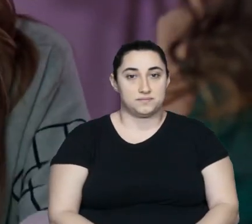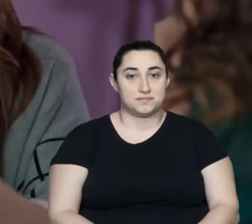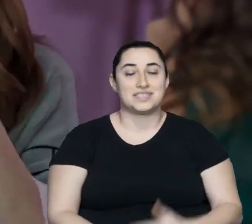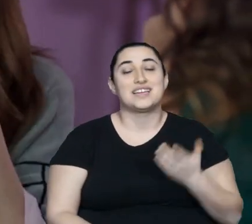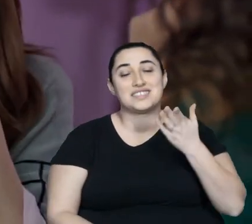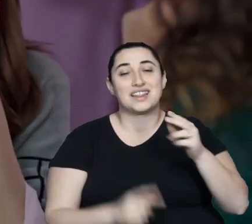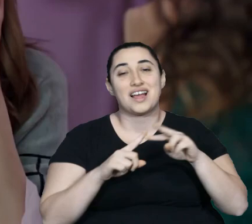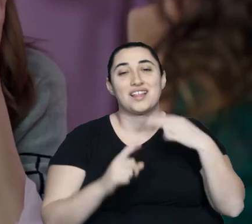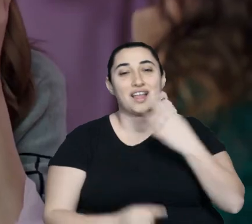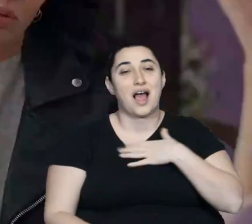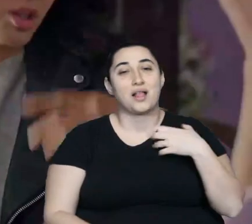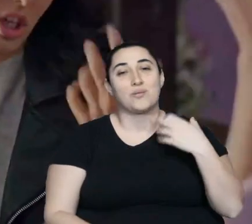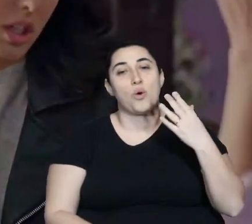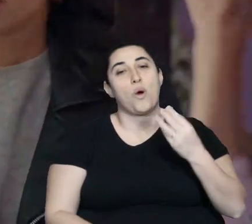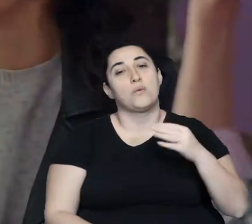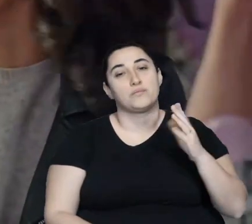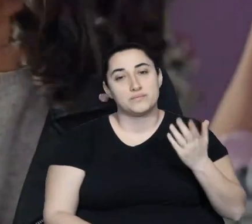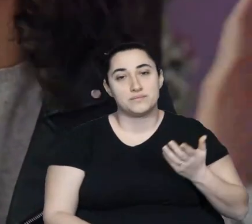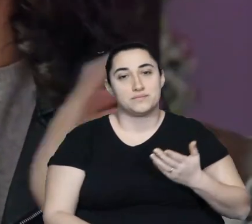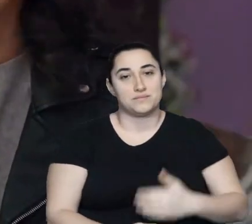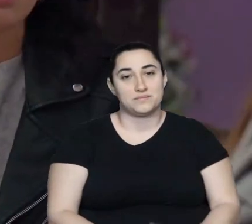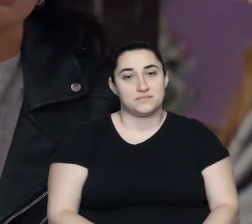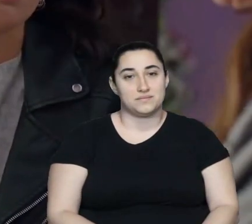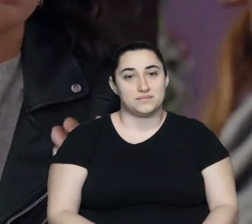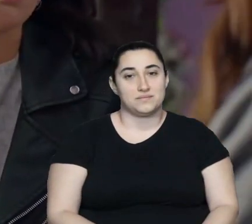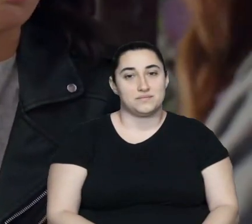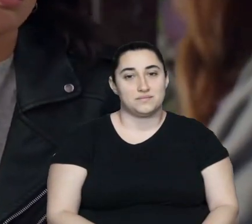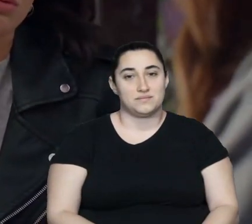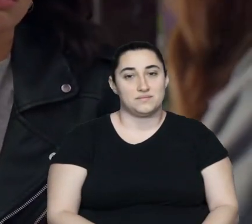Yani şey Nalan abla, annemiz olmayacak.